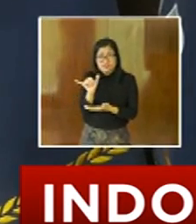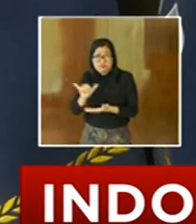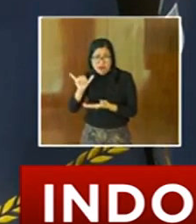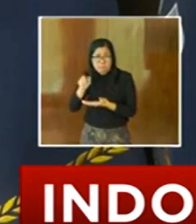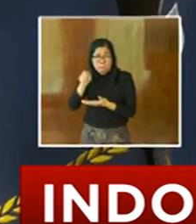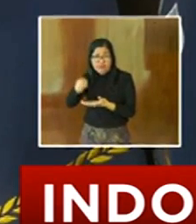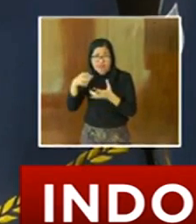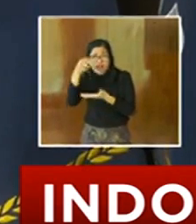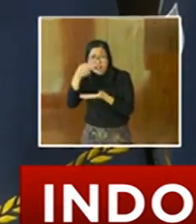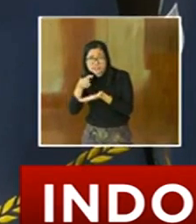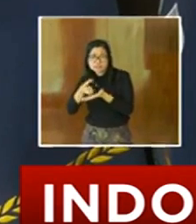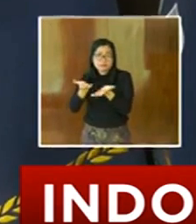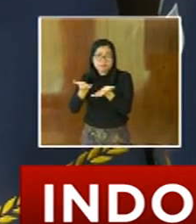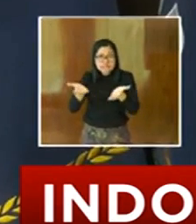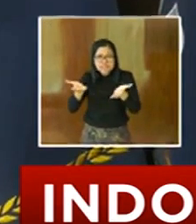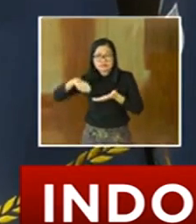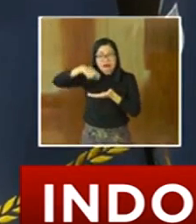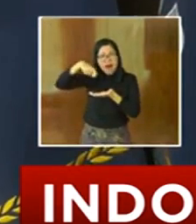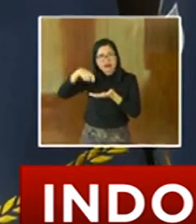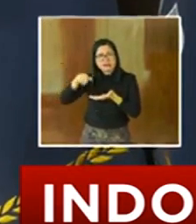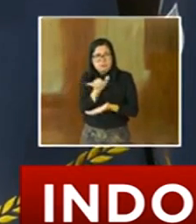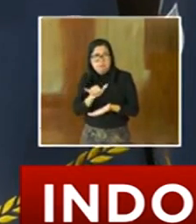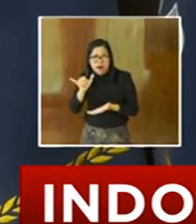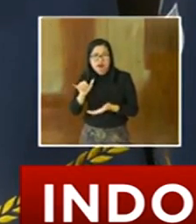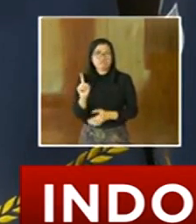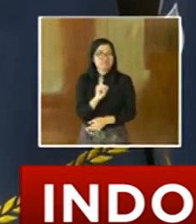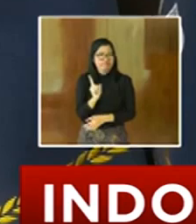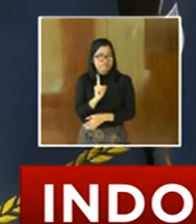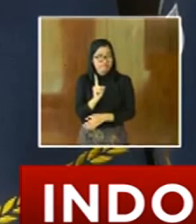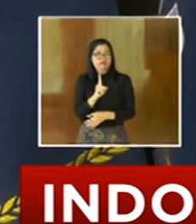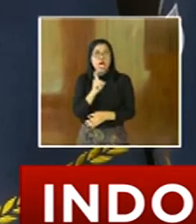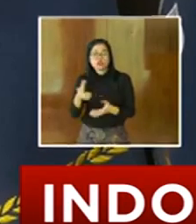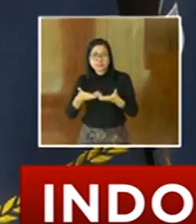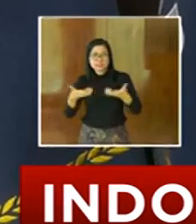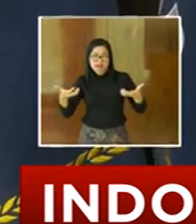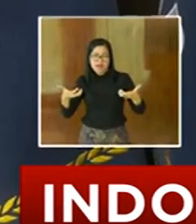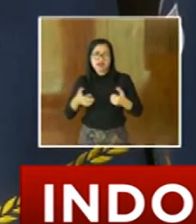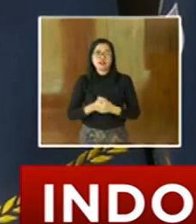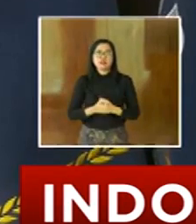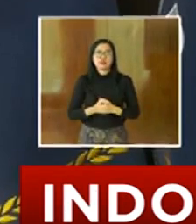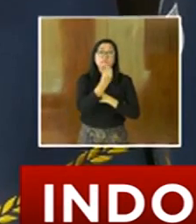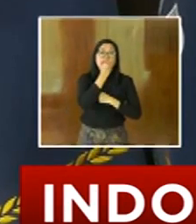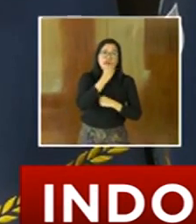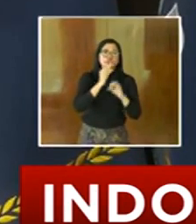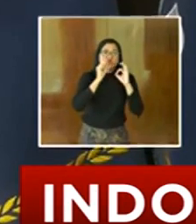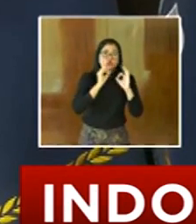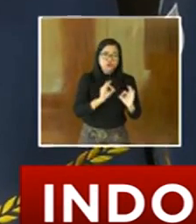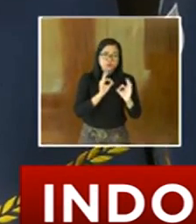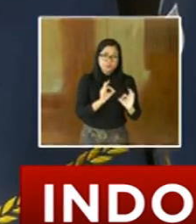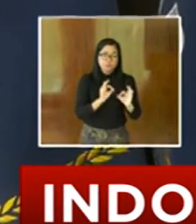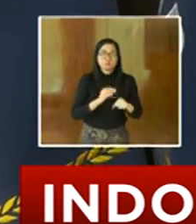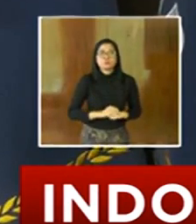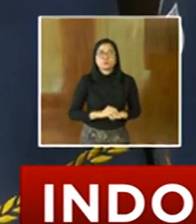cukup istirahat asupan gizinya cukup dan kemudian juga